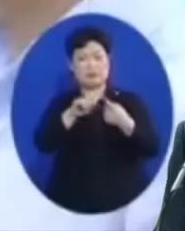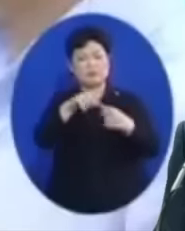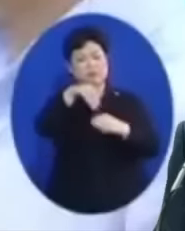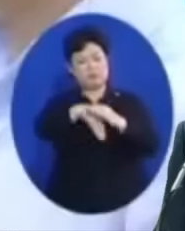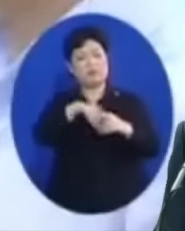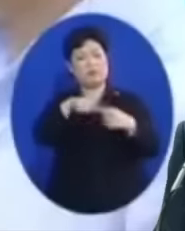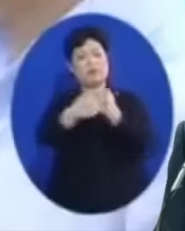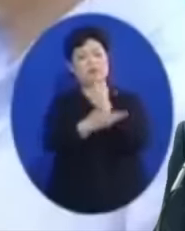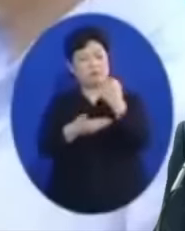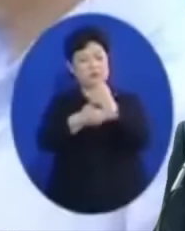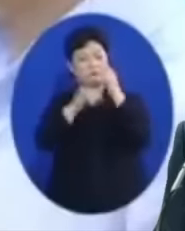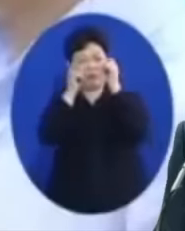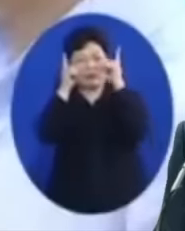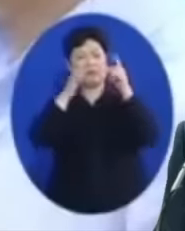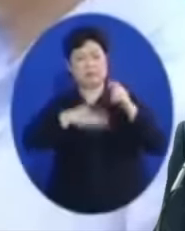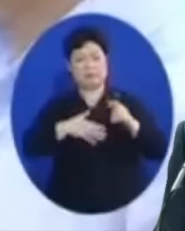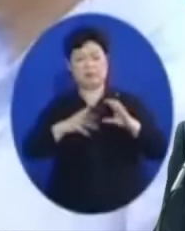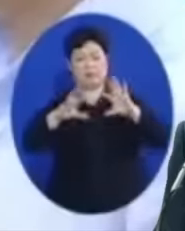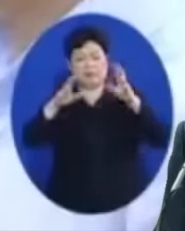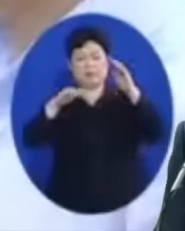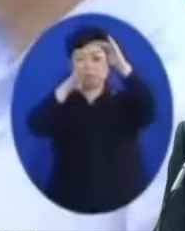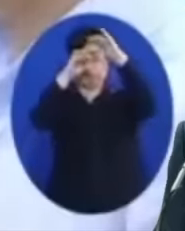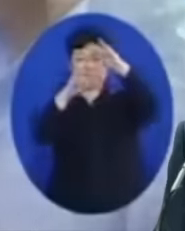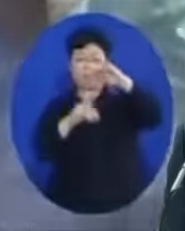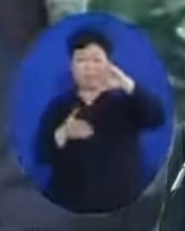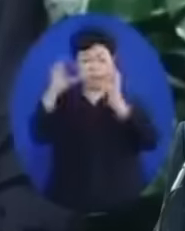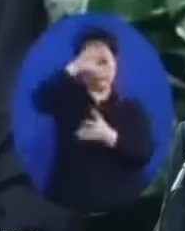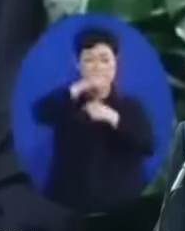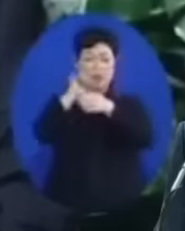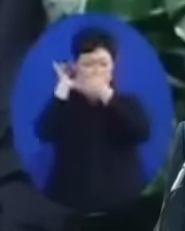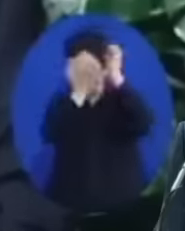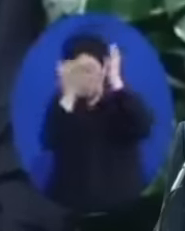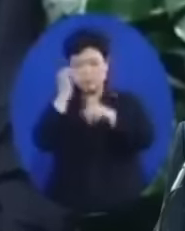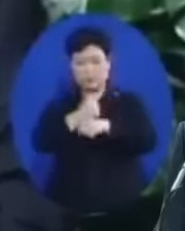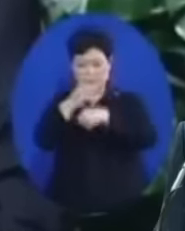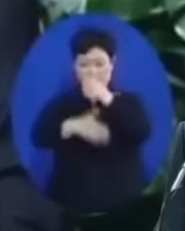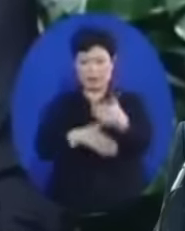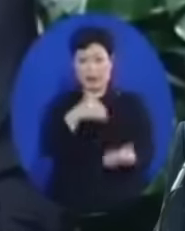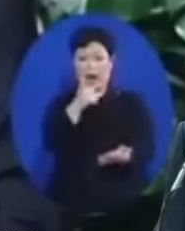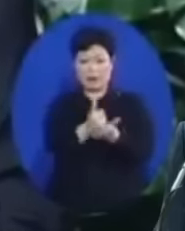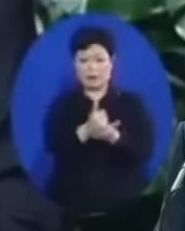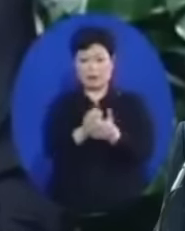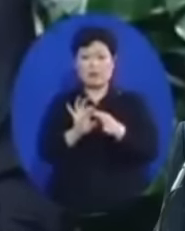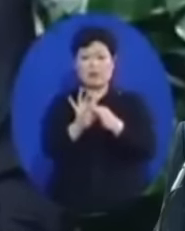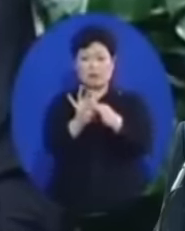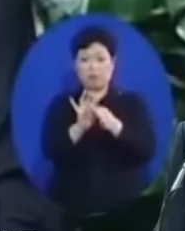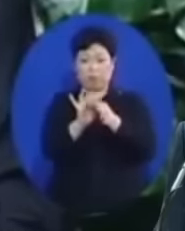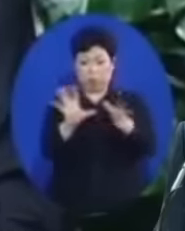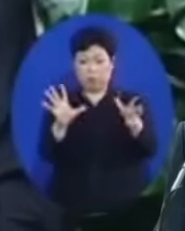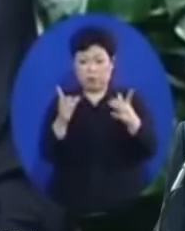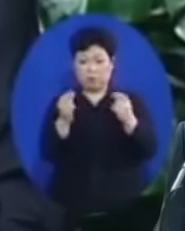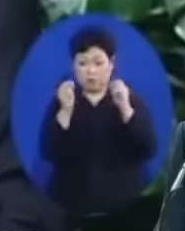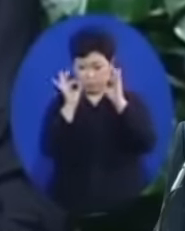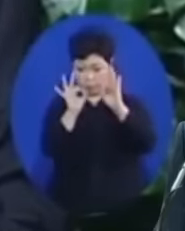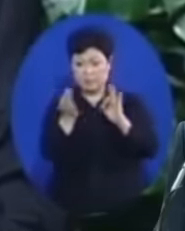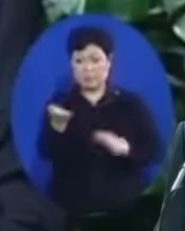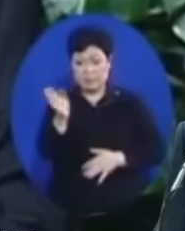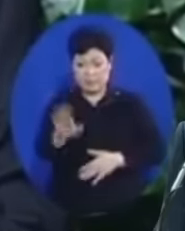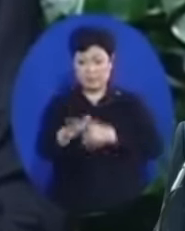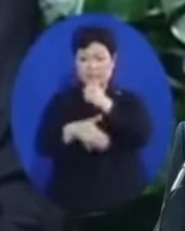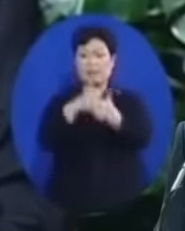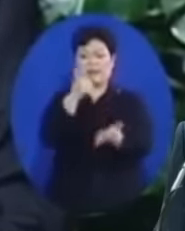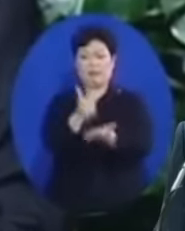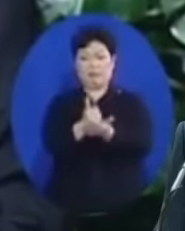이것을 깨달았습니다. 이 세상이 무질서하고 복잡하고 하나님은 관심이 없는 것 같이 보이지만은